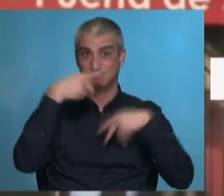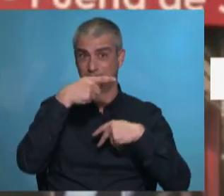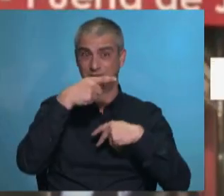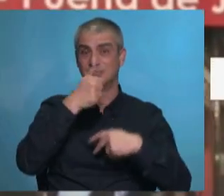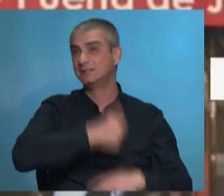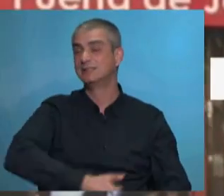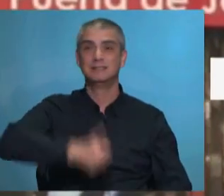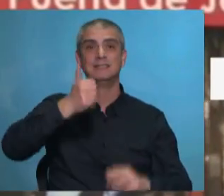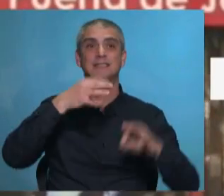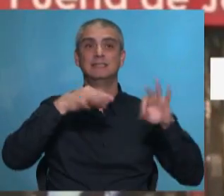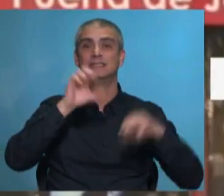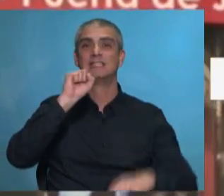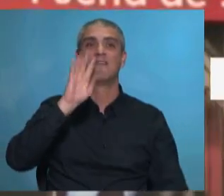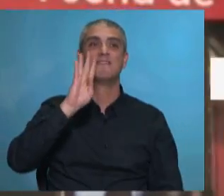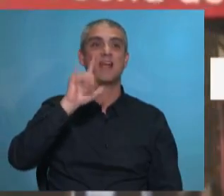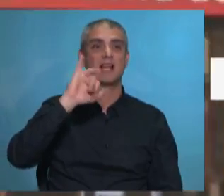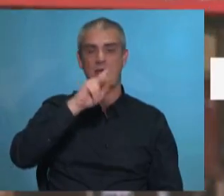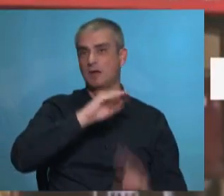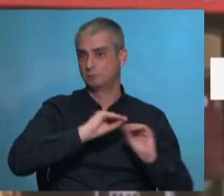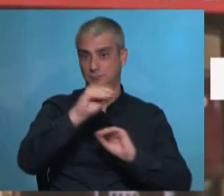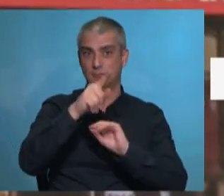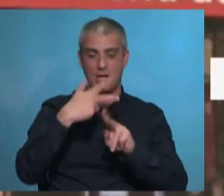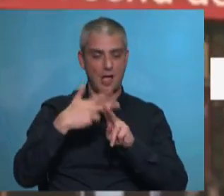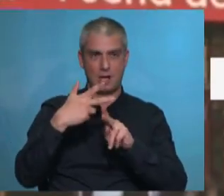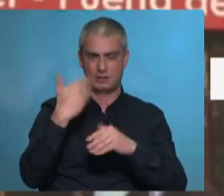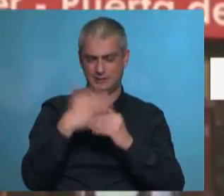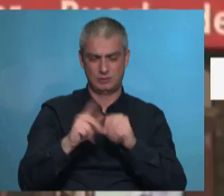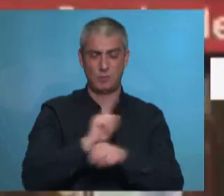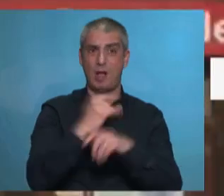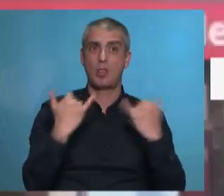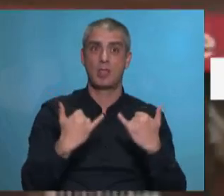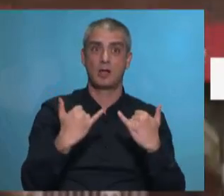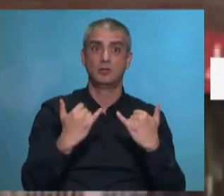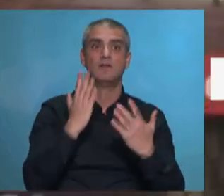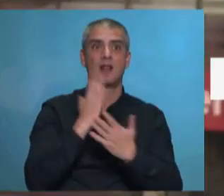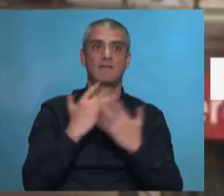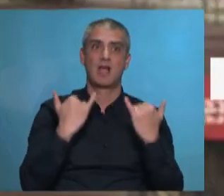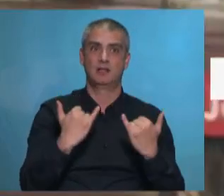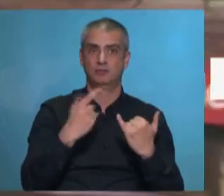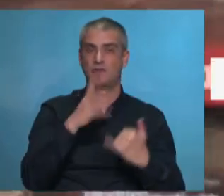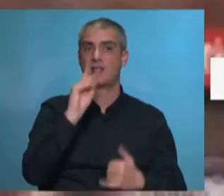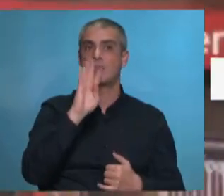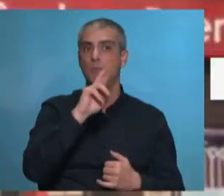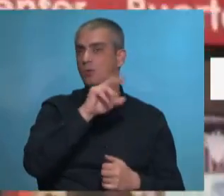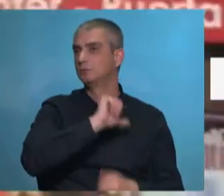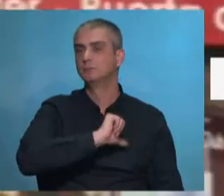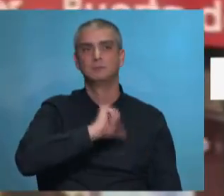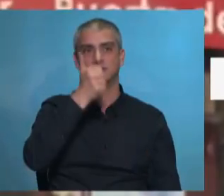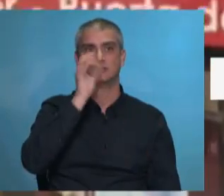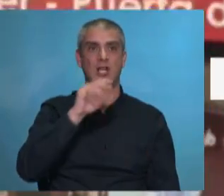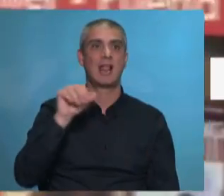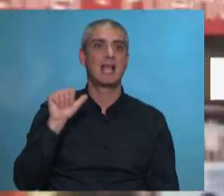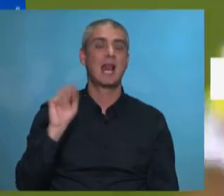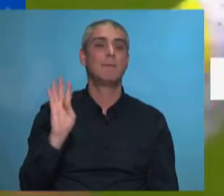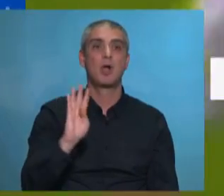הליגה הספרדית. המעבר אמור להתרחש רק בסיום העונה הנוכחית, אבל כבר עכשיו דבור שובר את סיאו של אייל